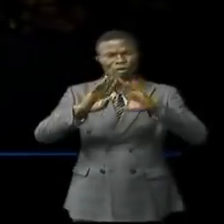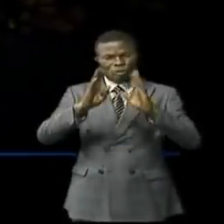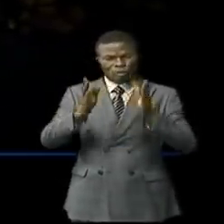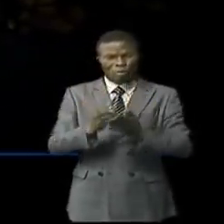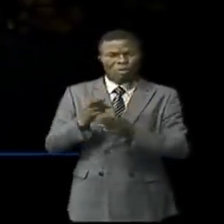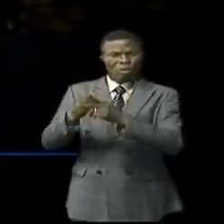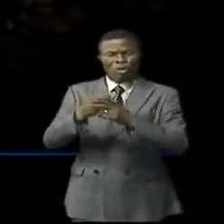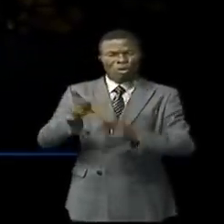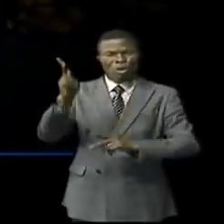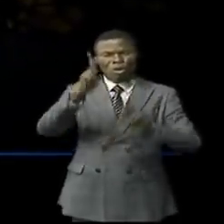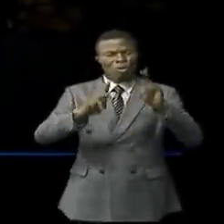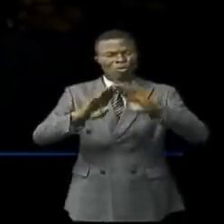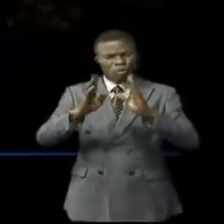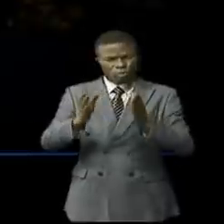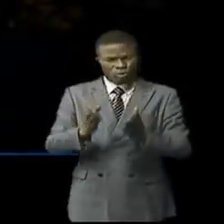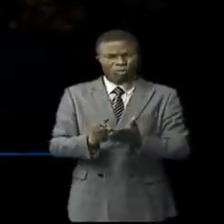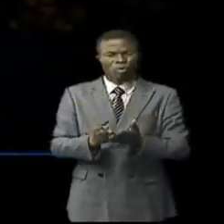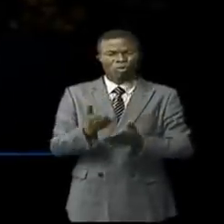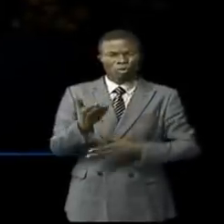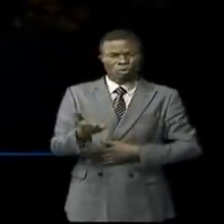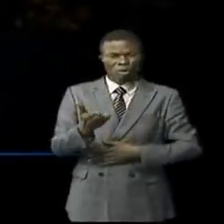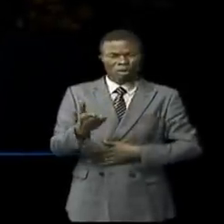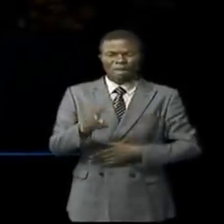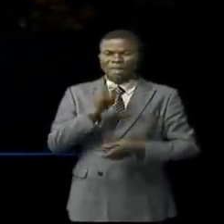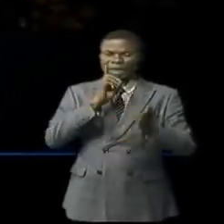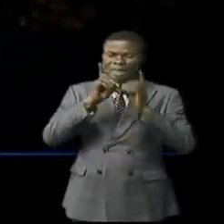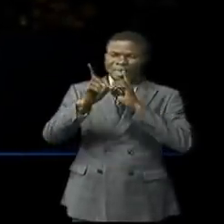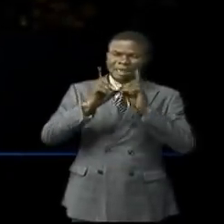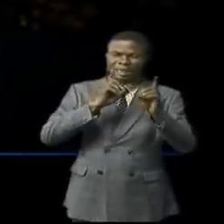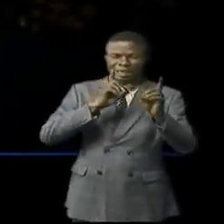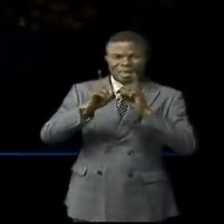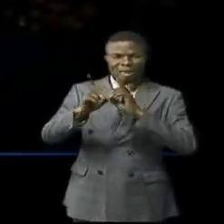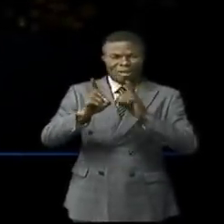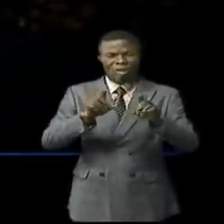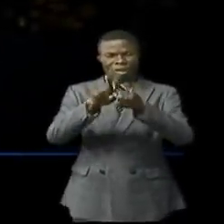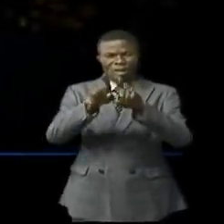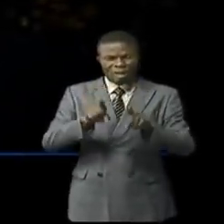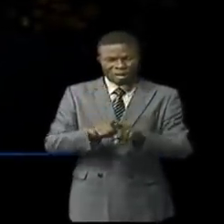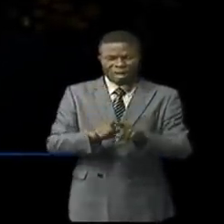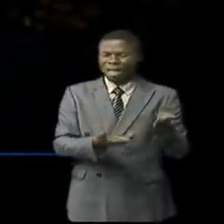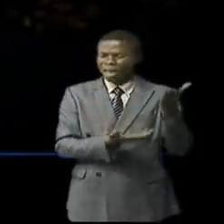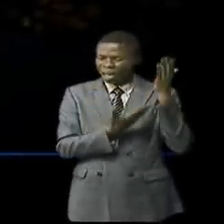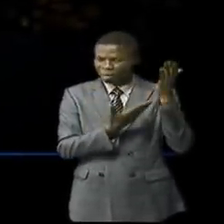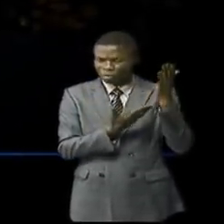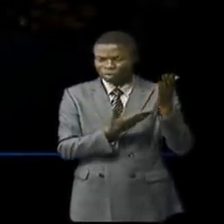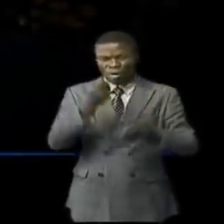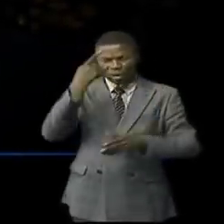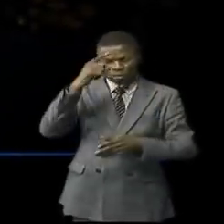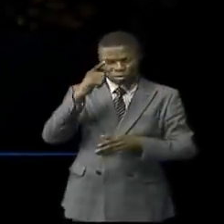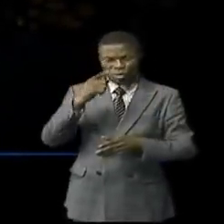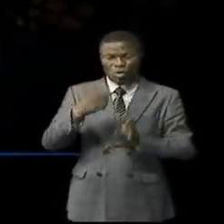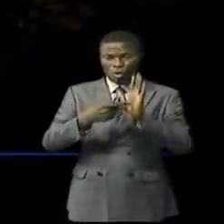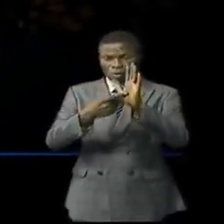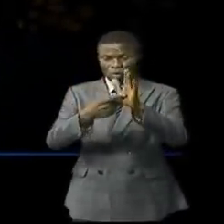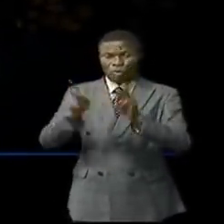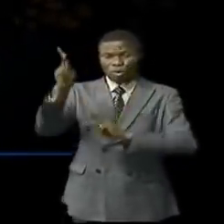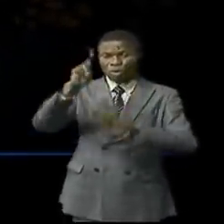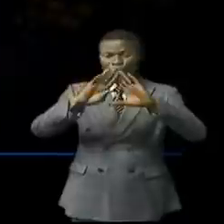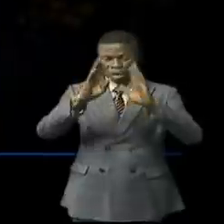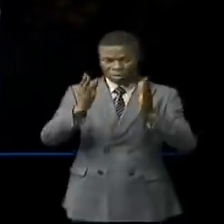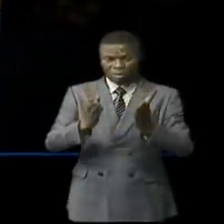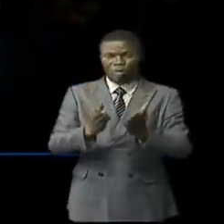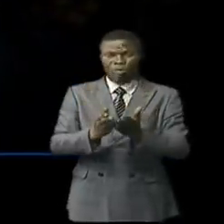du peuple, il y a le dialogue est toujours important pour garantir que la population puisse